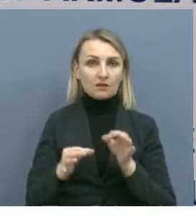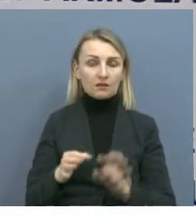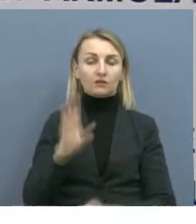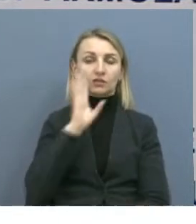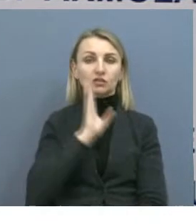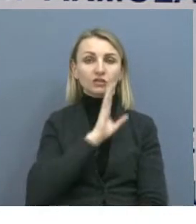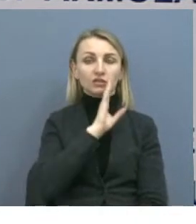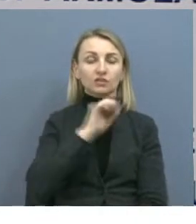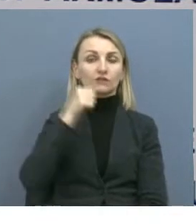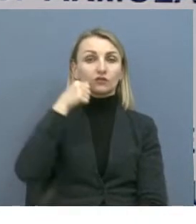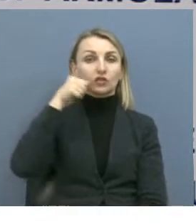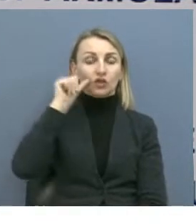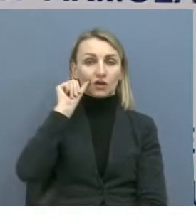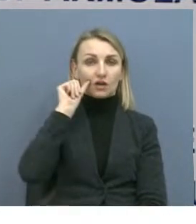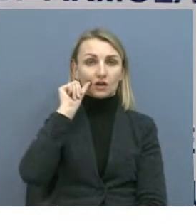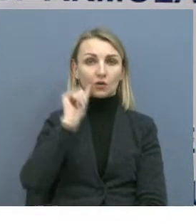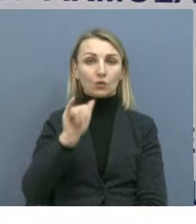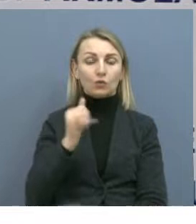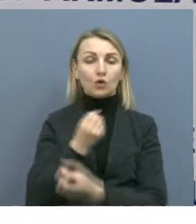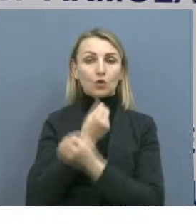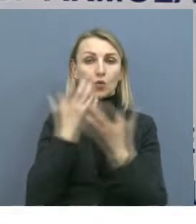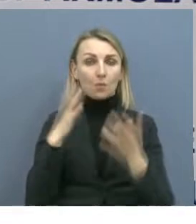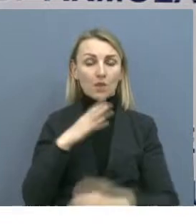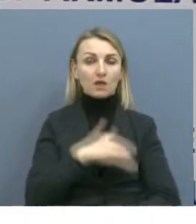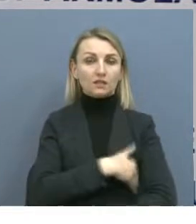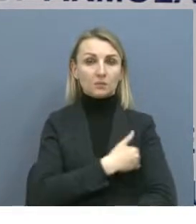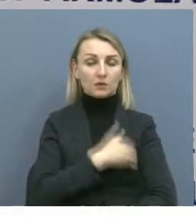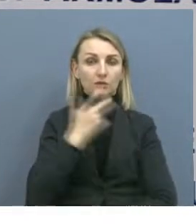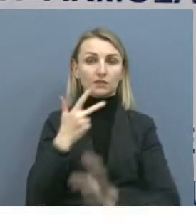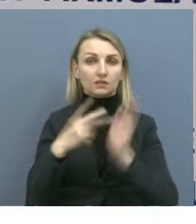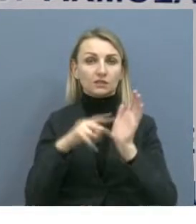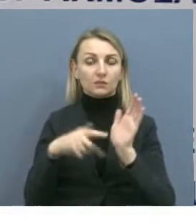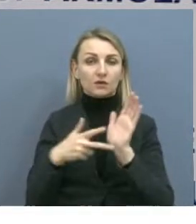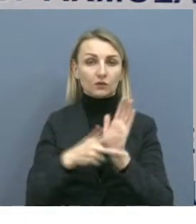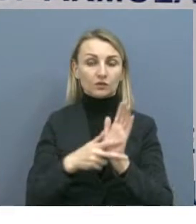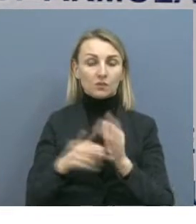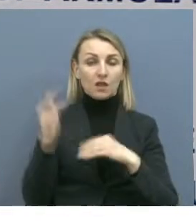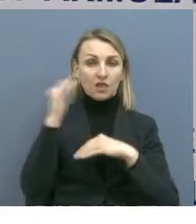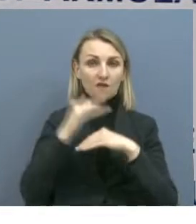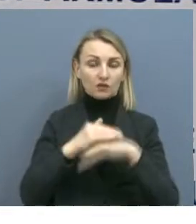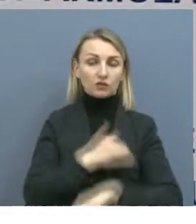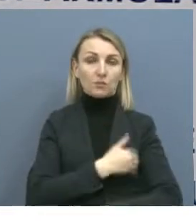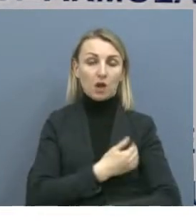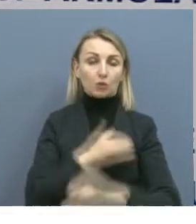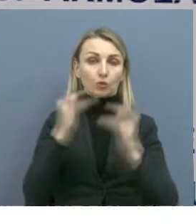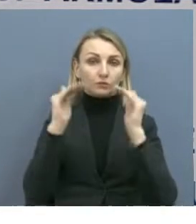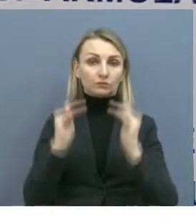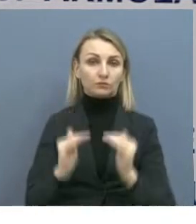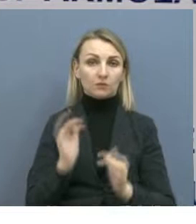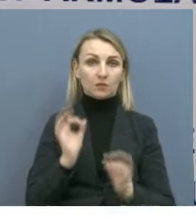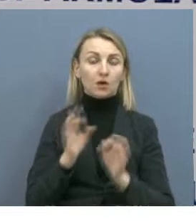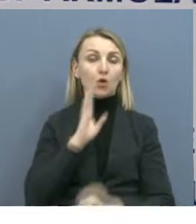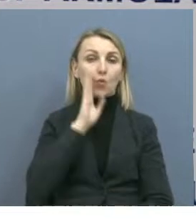вчера, одна из там находящихся, у нее днем была температура 37,8, на вечер температура нормализовалась, на утро тоже